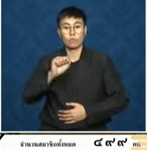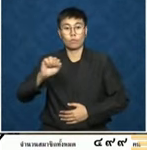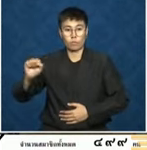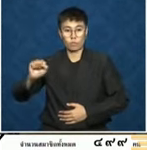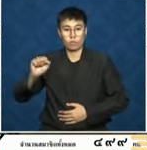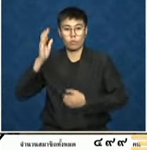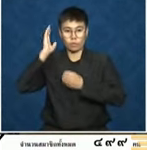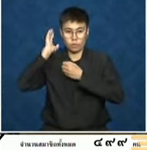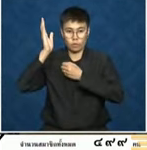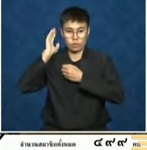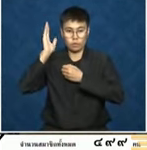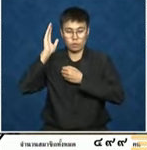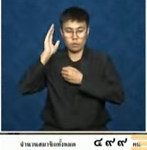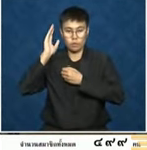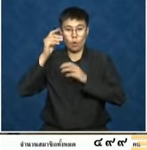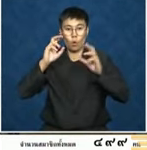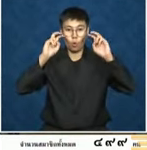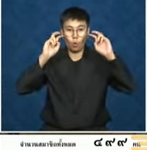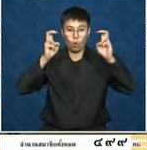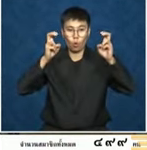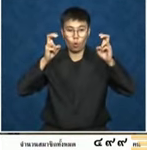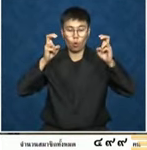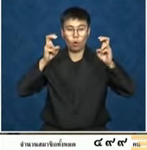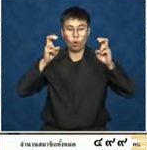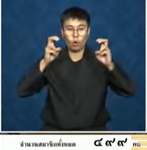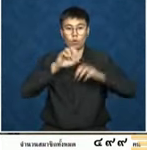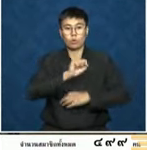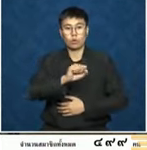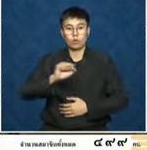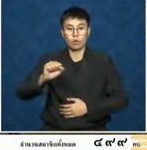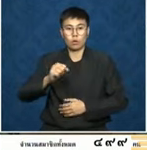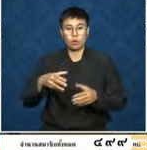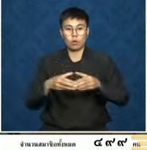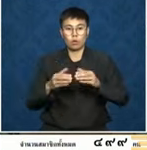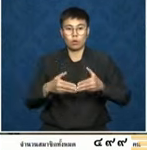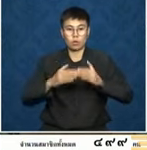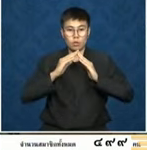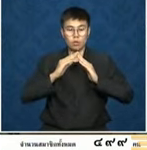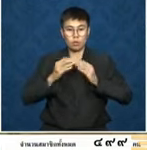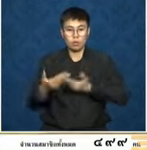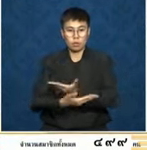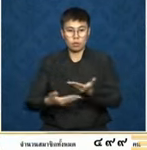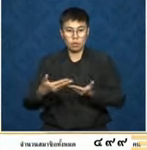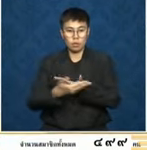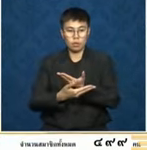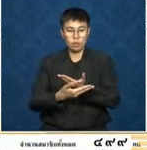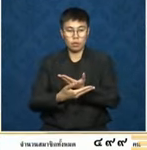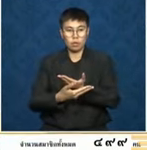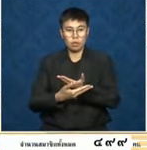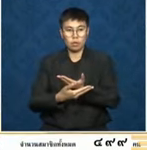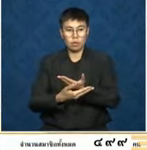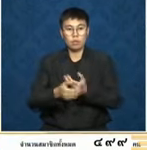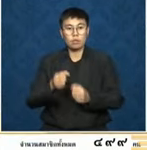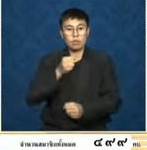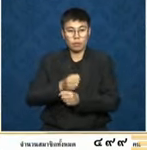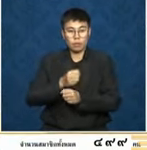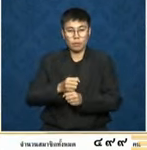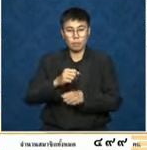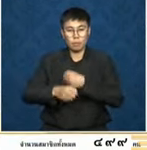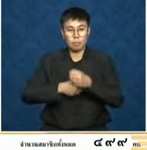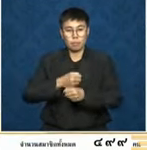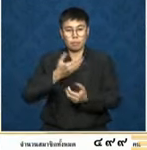ได้เสนอญัตติให้สภาผู้แทนราษฎรตั้งกรรมาธิการวิสามัญพิจารณาความเป็นไปได้ในการเปลี่ยนแปลงปีงบประม